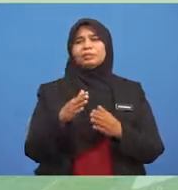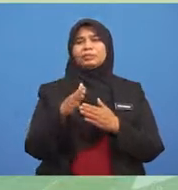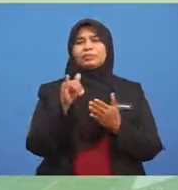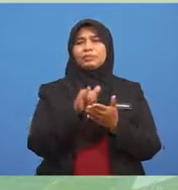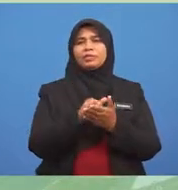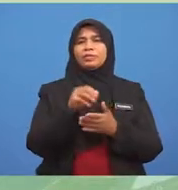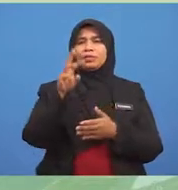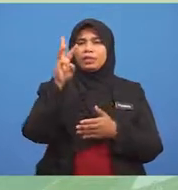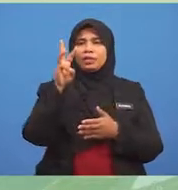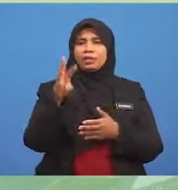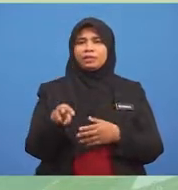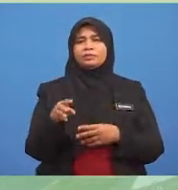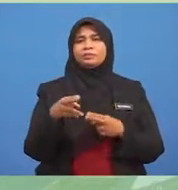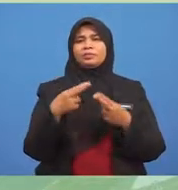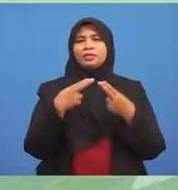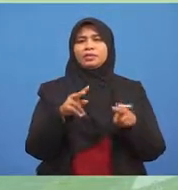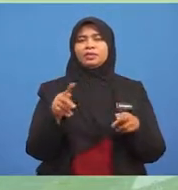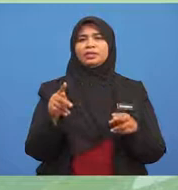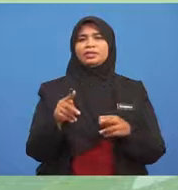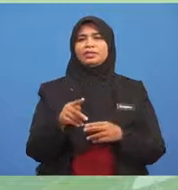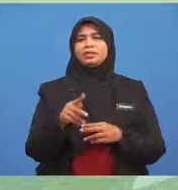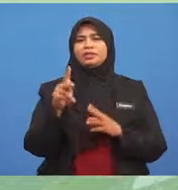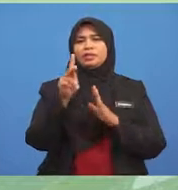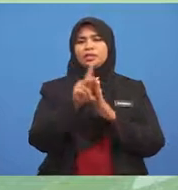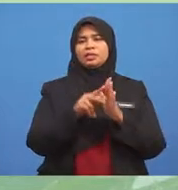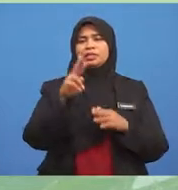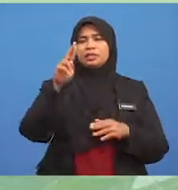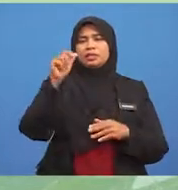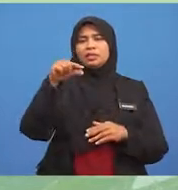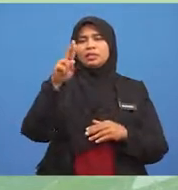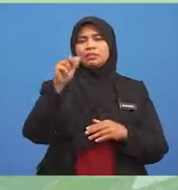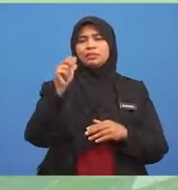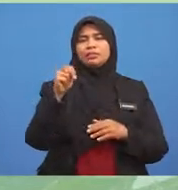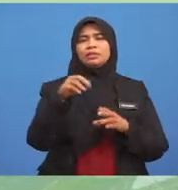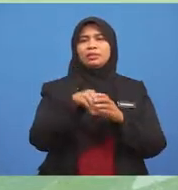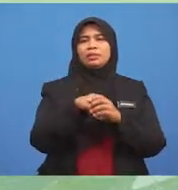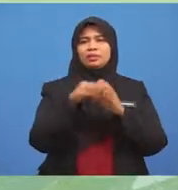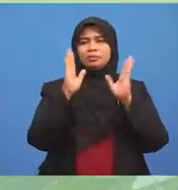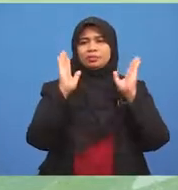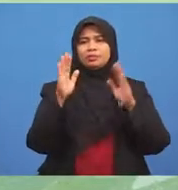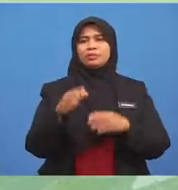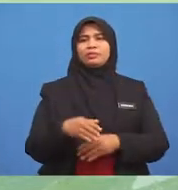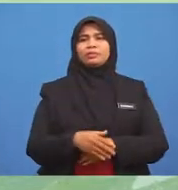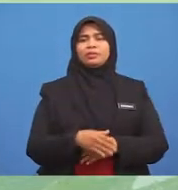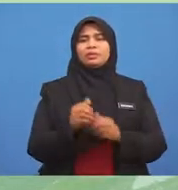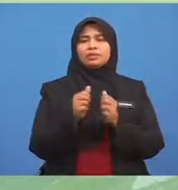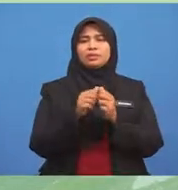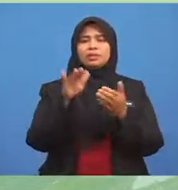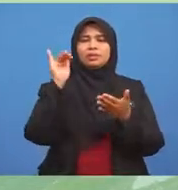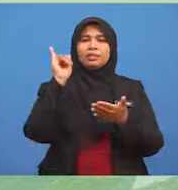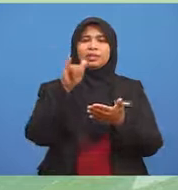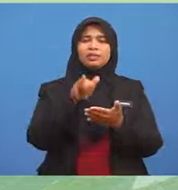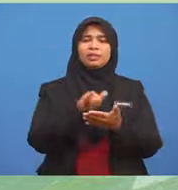hukum apabila wujud keadaan syak dalam solat, maka wajib menghilangkan keraguan dalam solat